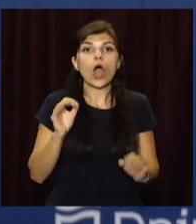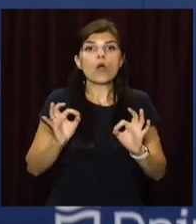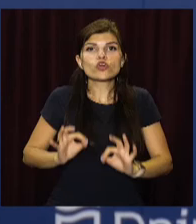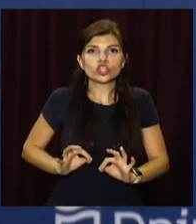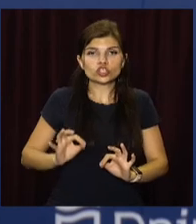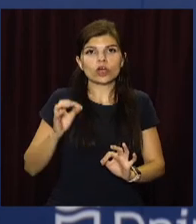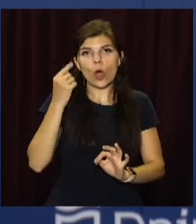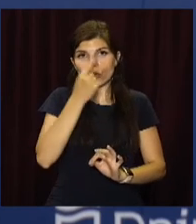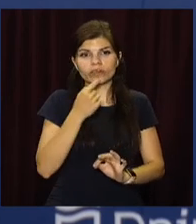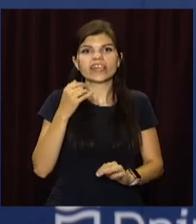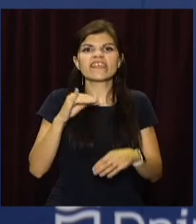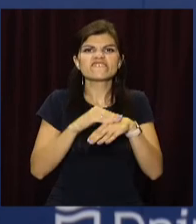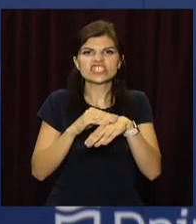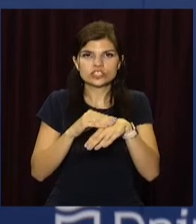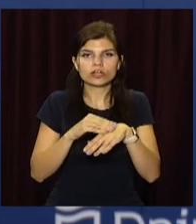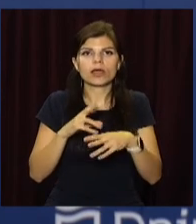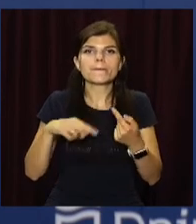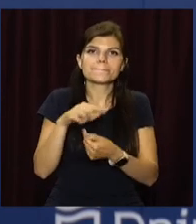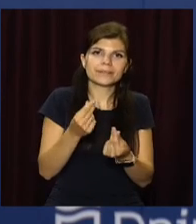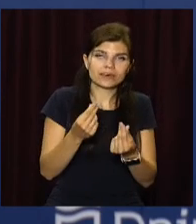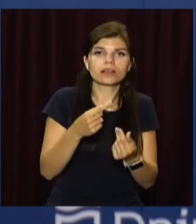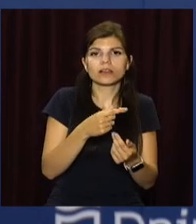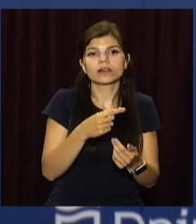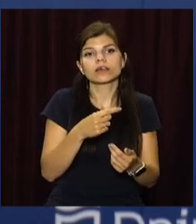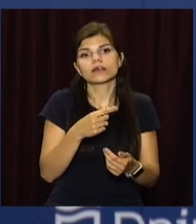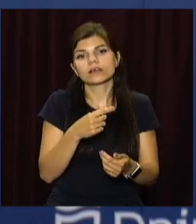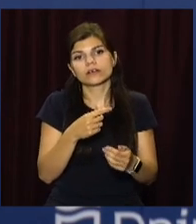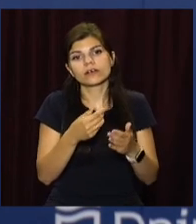юридичних осіб та фізичних осіб-підприємців від